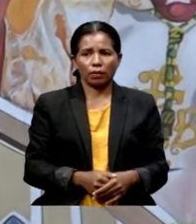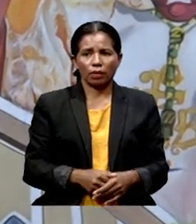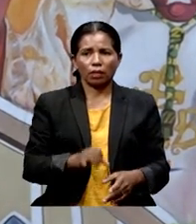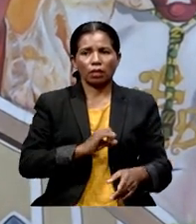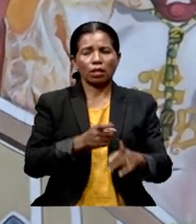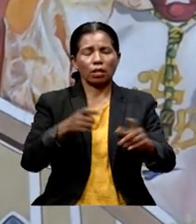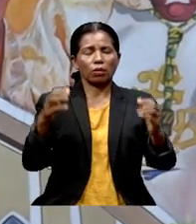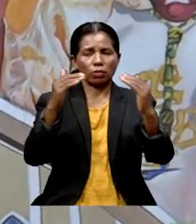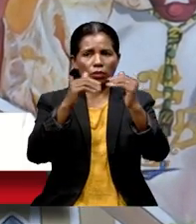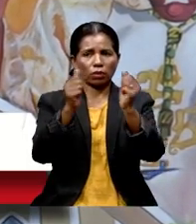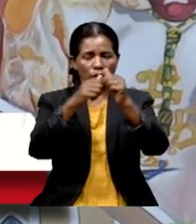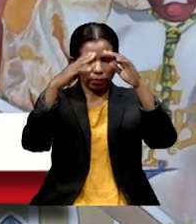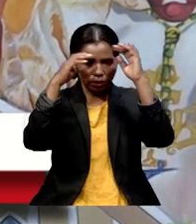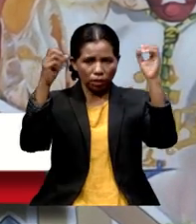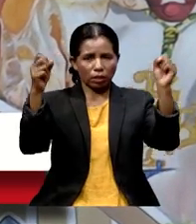presidenteericaaanmar